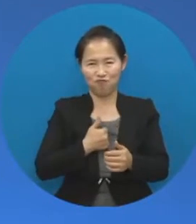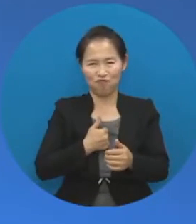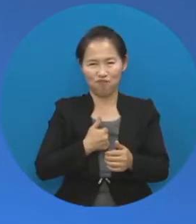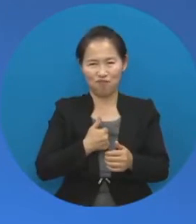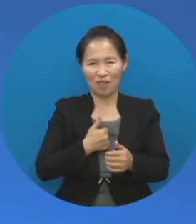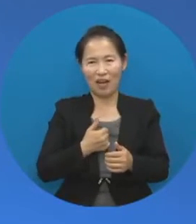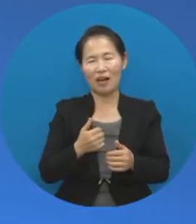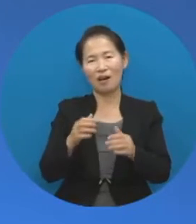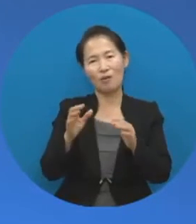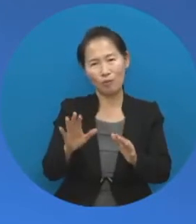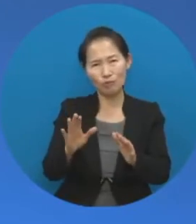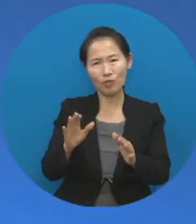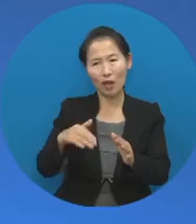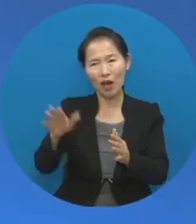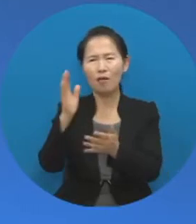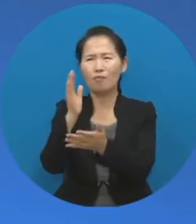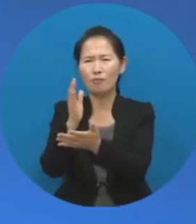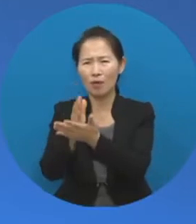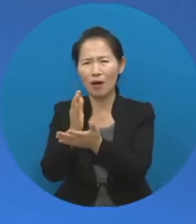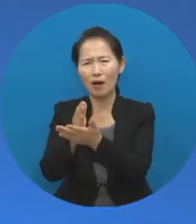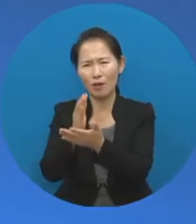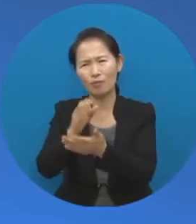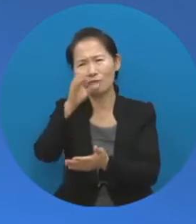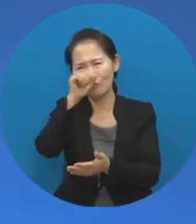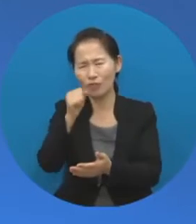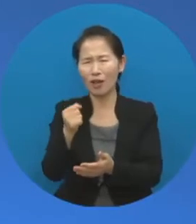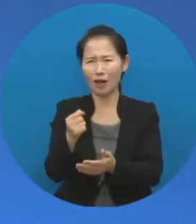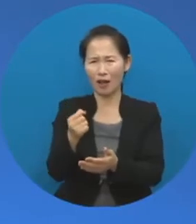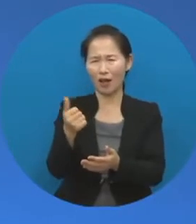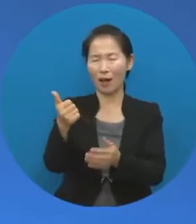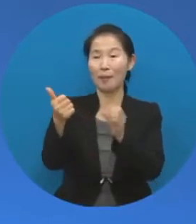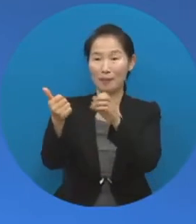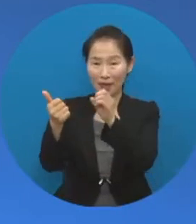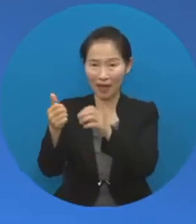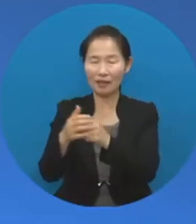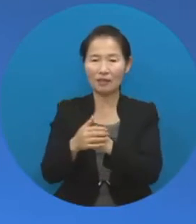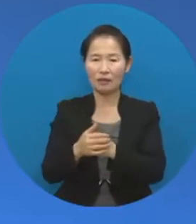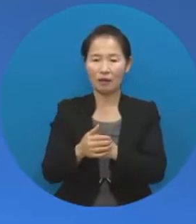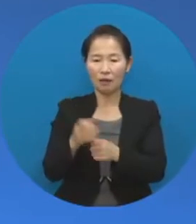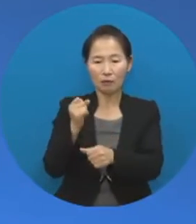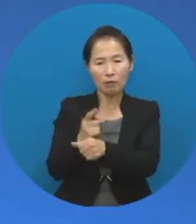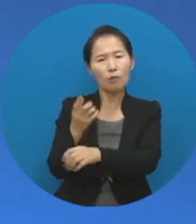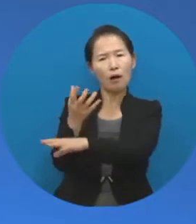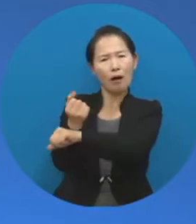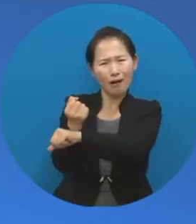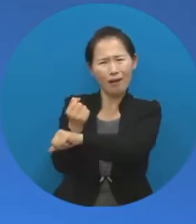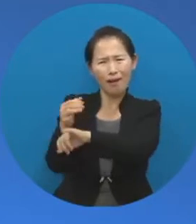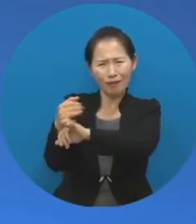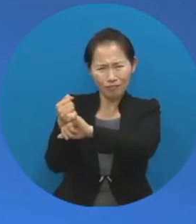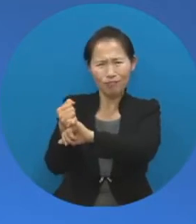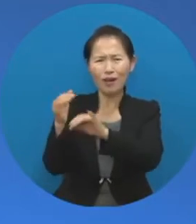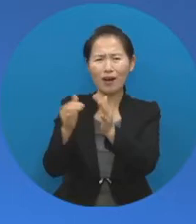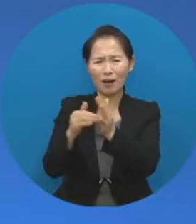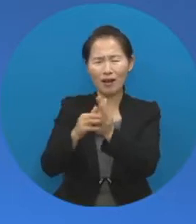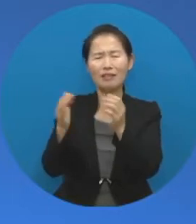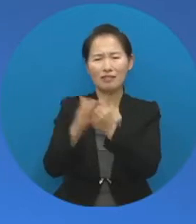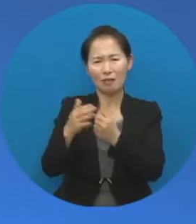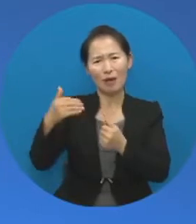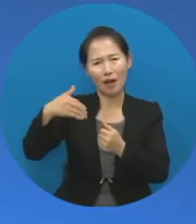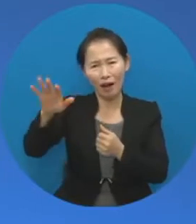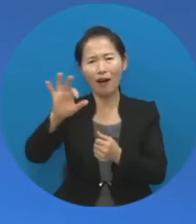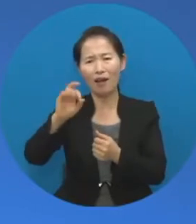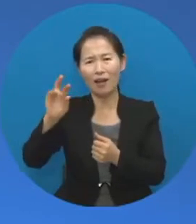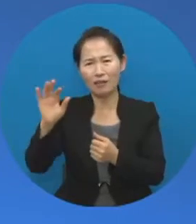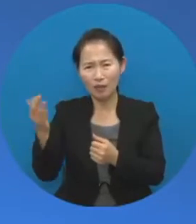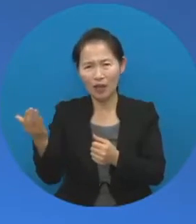오늘은 안 갔으면 좋겠다 그랬더니 남편이 되게 난처한 표정을 지으면서 이미 시합이 있어서 가야 된다는 거예요. 그래서 이제